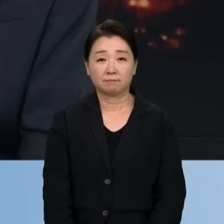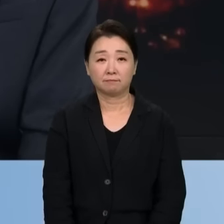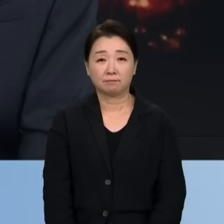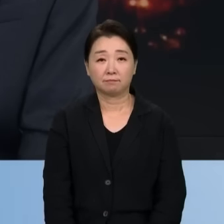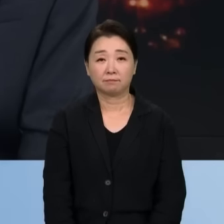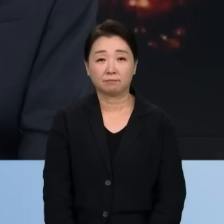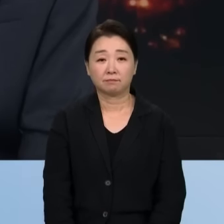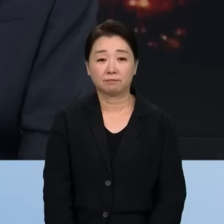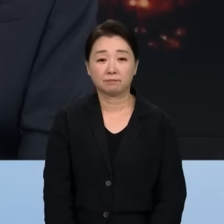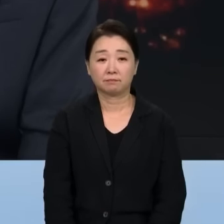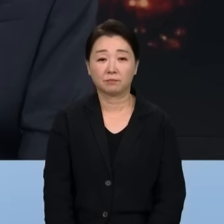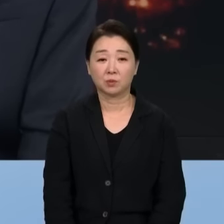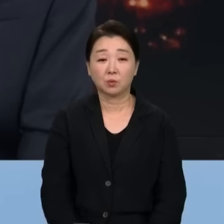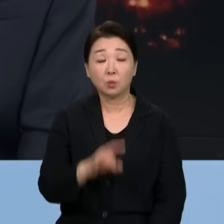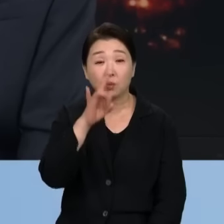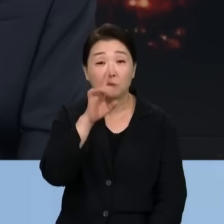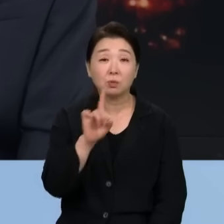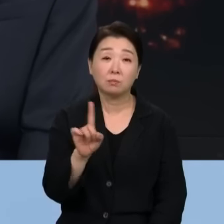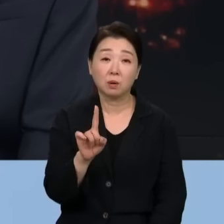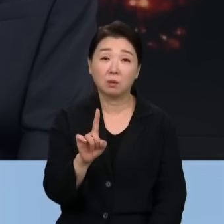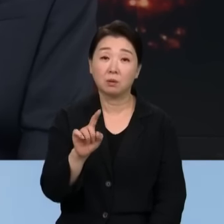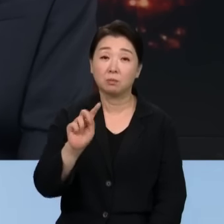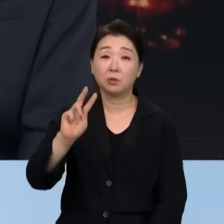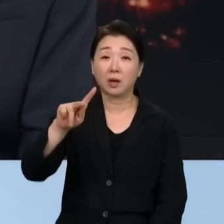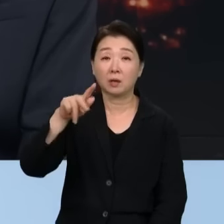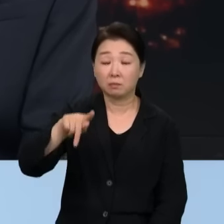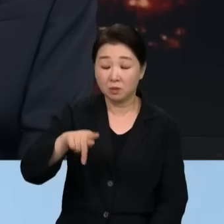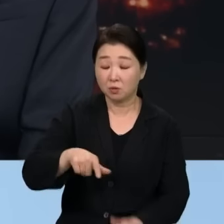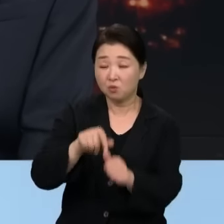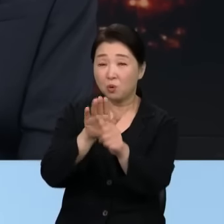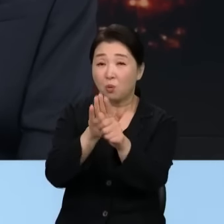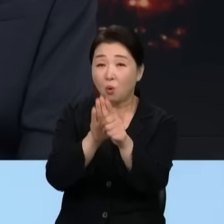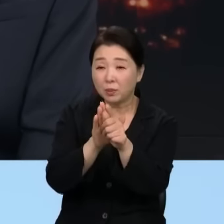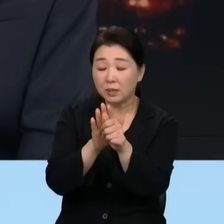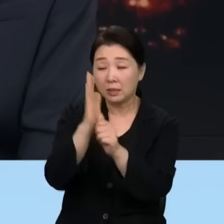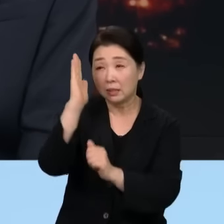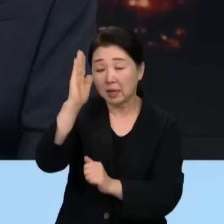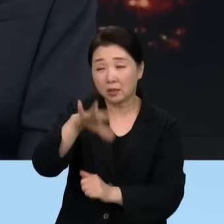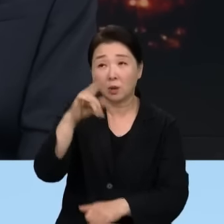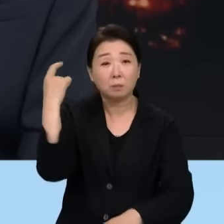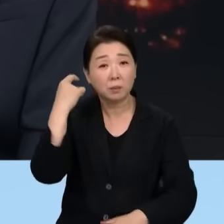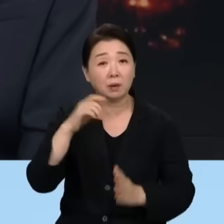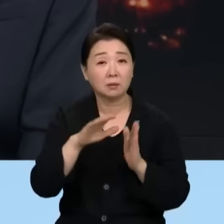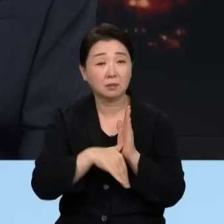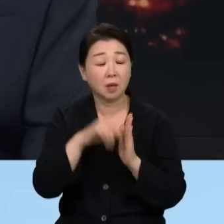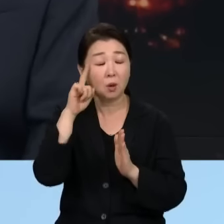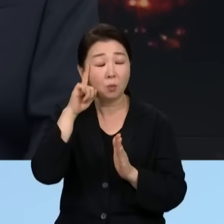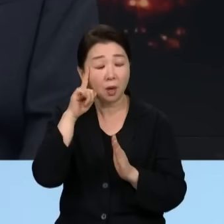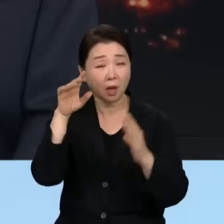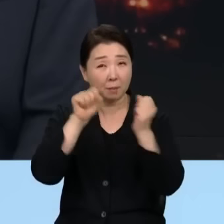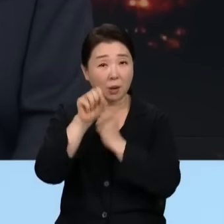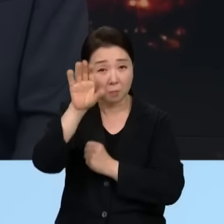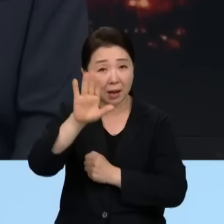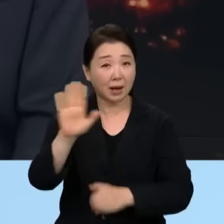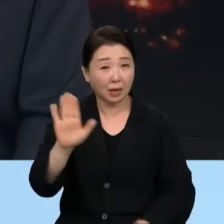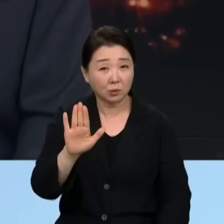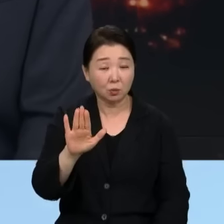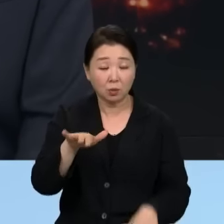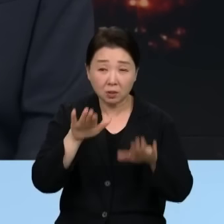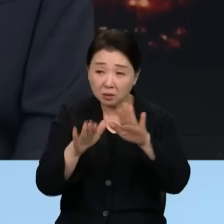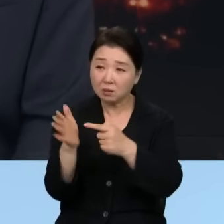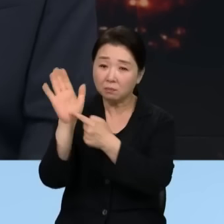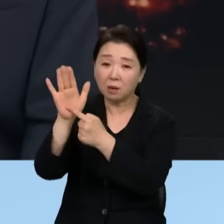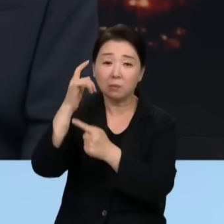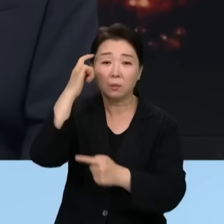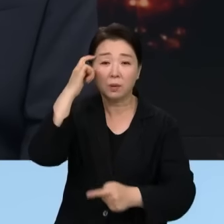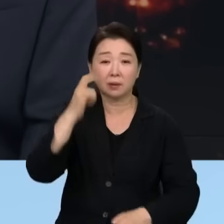그러고 그러면 또 하나 궁금한게이 VIP 구명로비 이야기를 처음에 들었을 때 왜 바로 얘기를 안 하고 이제 와서 이야기를